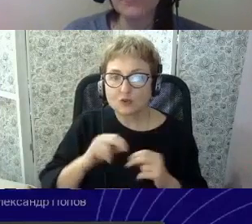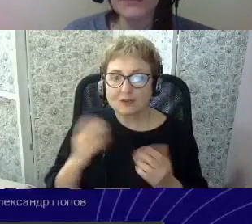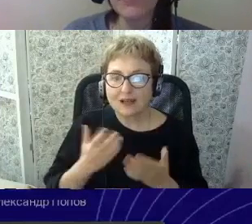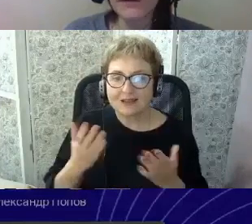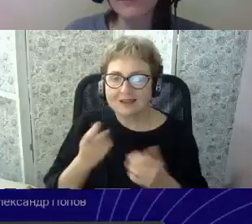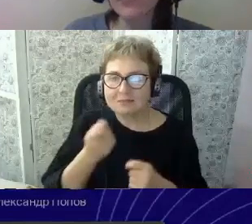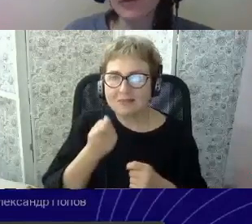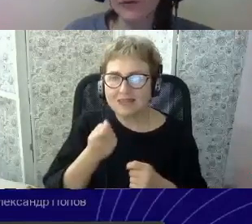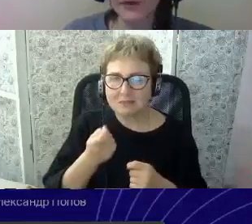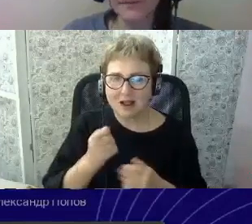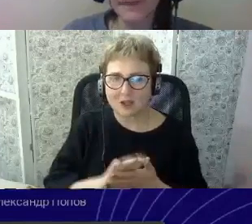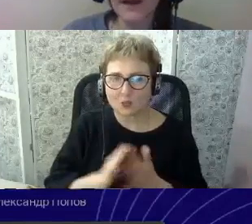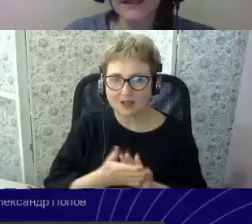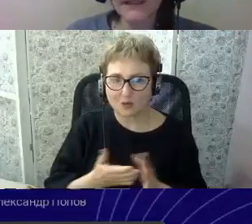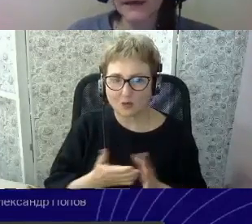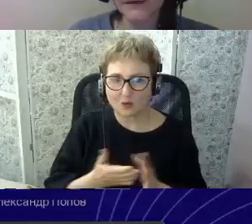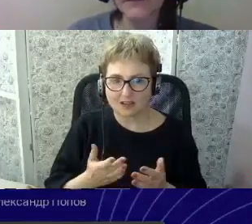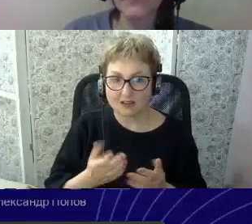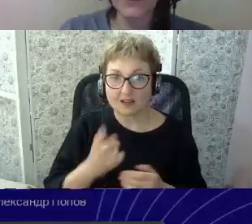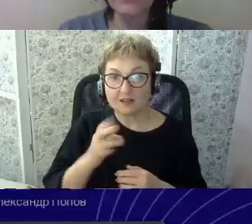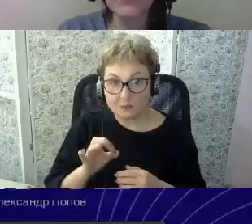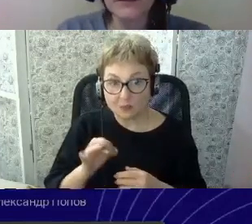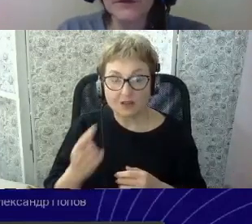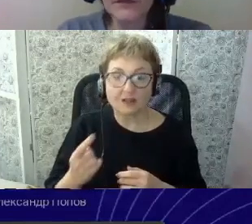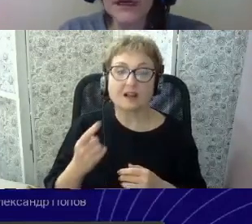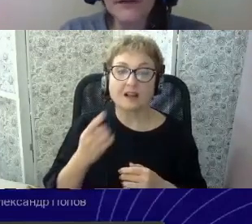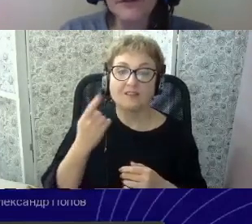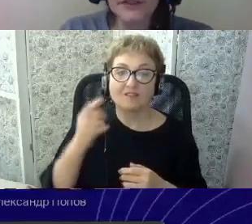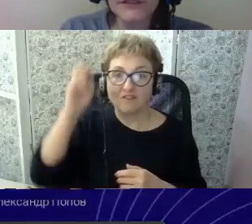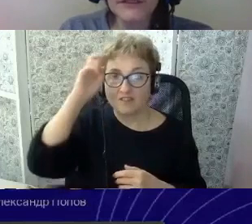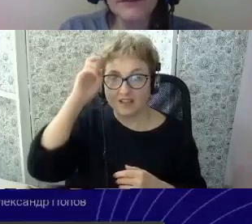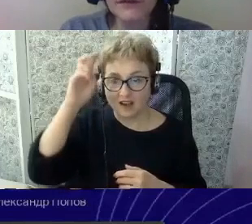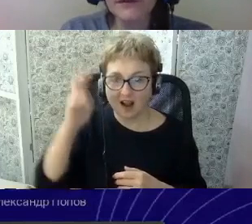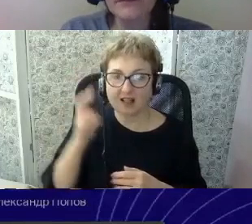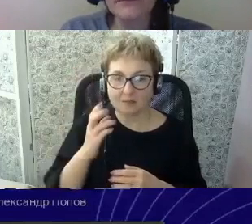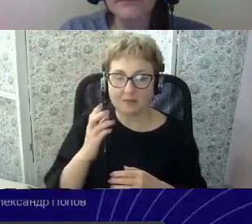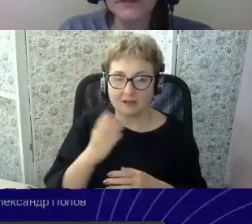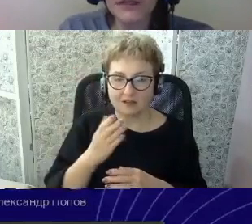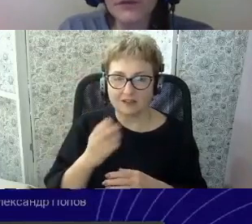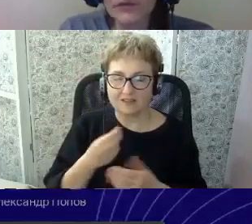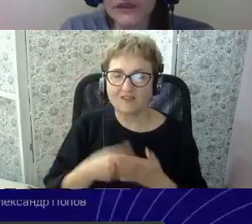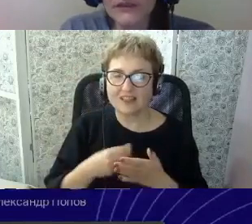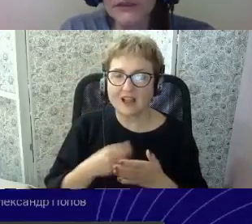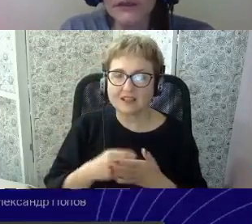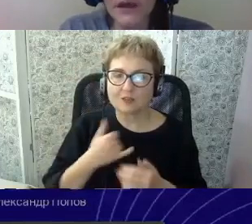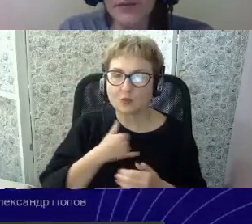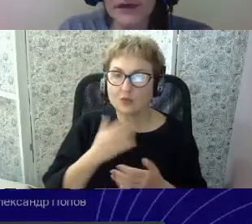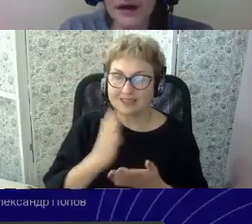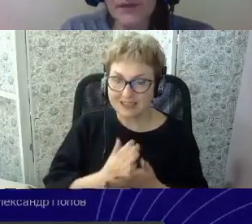каких-то минимальных условий. Однако в рамках федерального финансирования есть у